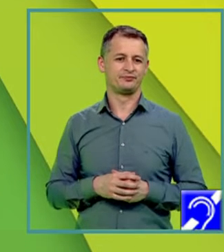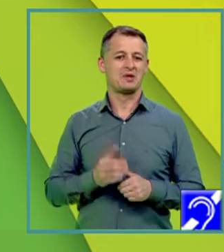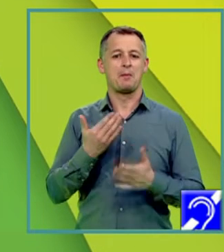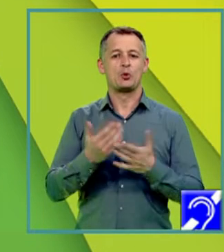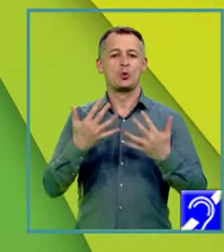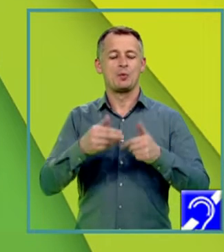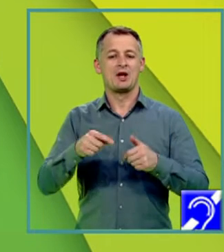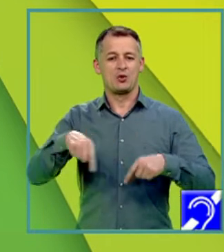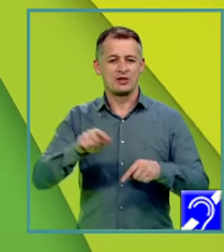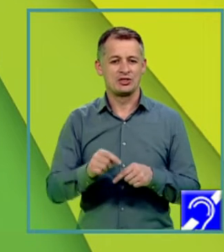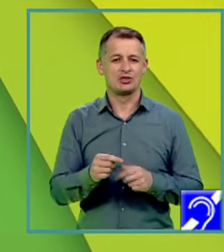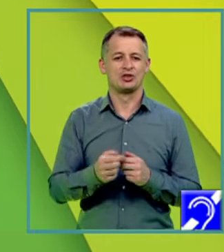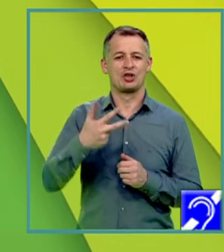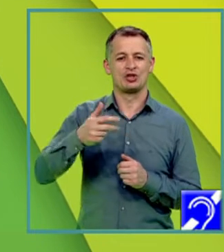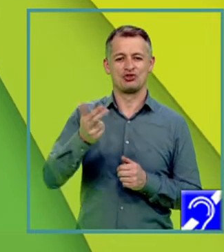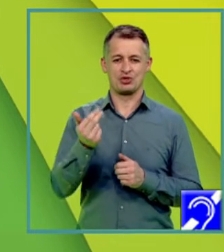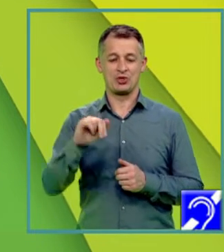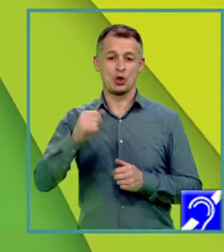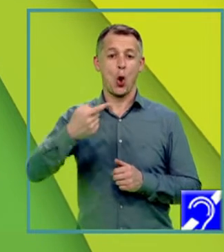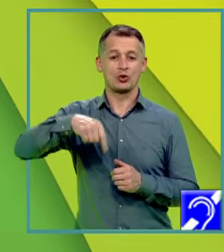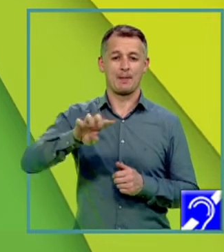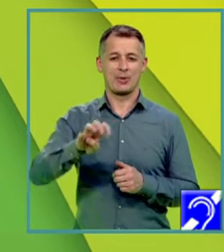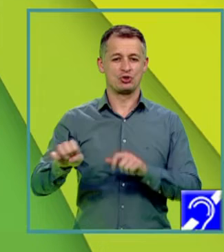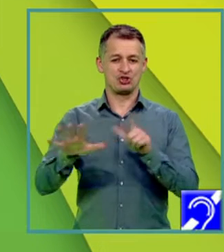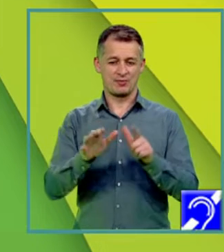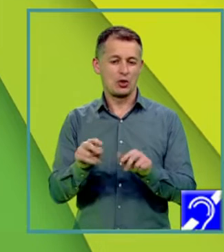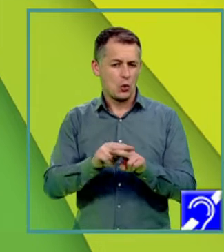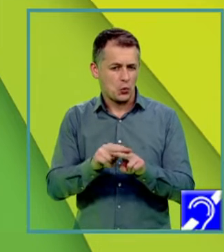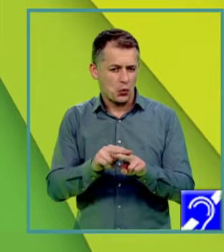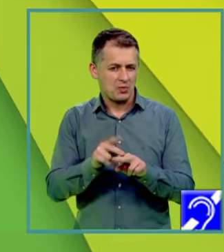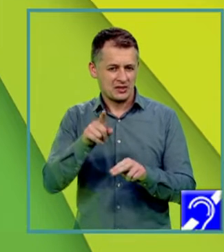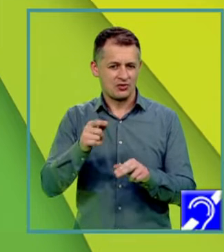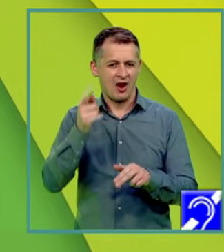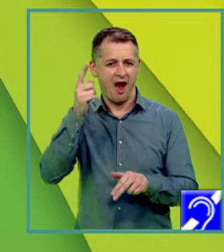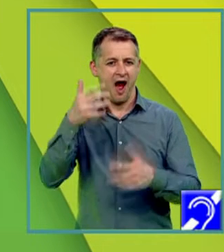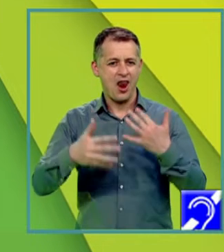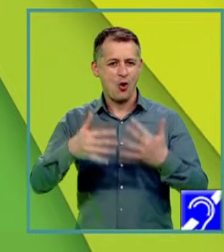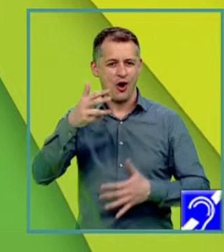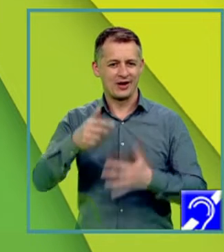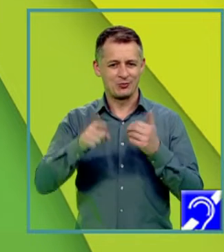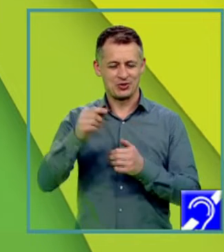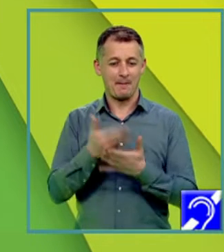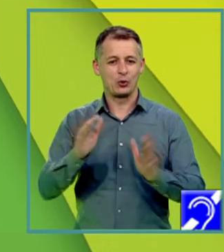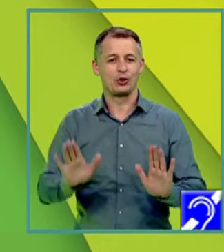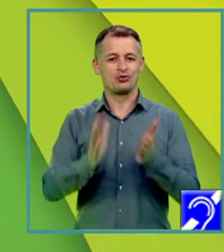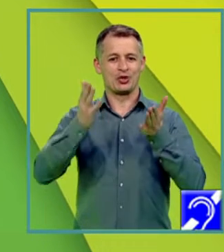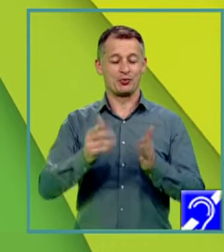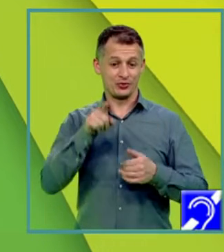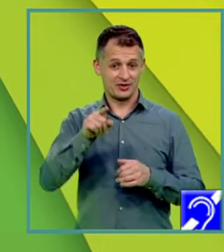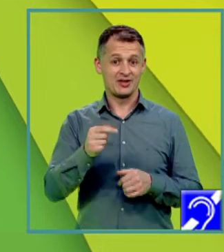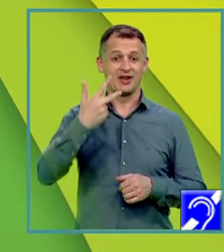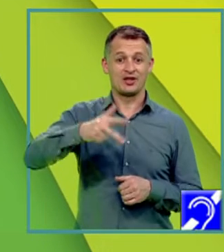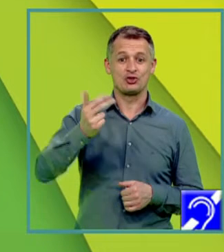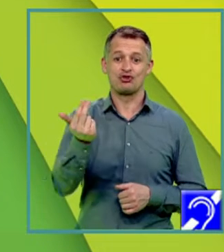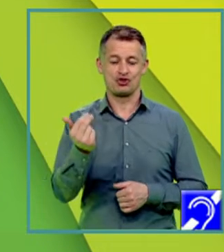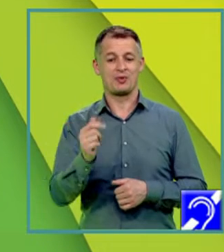315 și 147 Cum funcționează acest algoritm Deci pentru început valoarea variabilei este